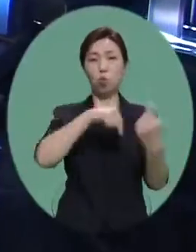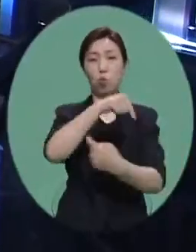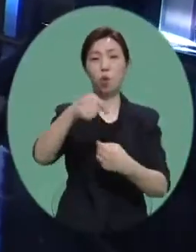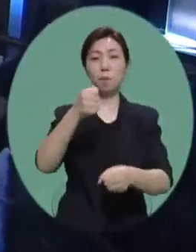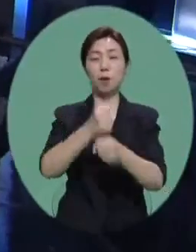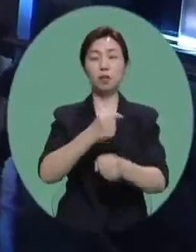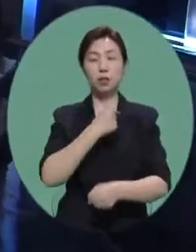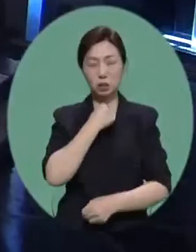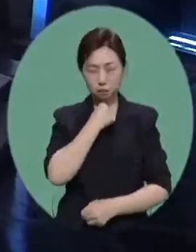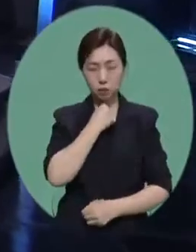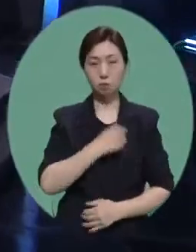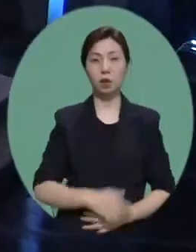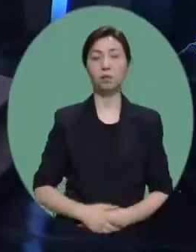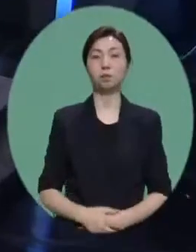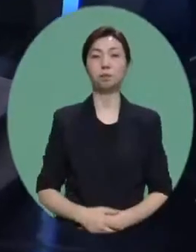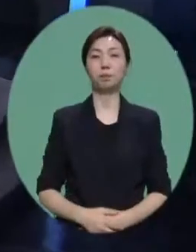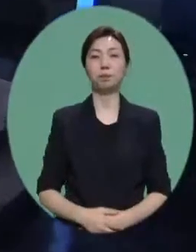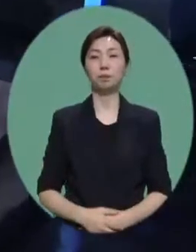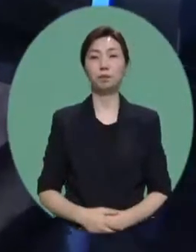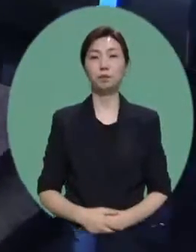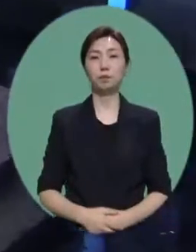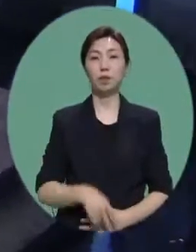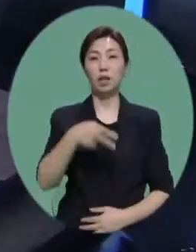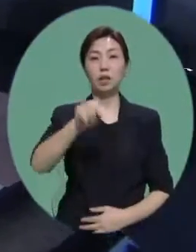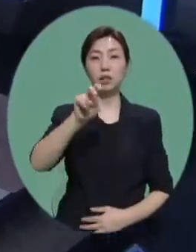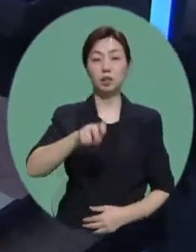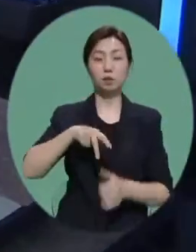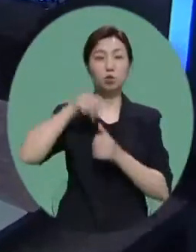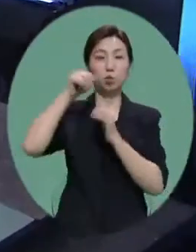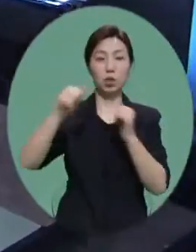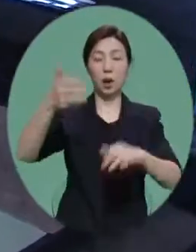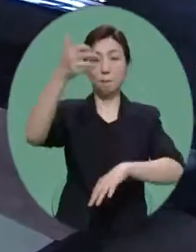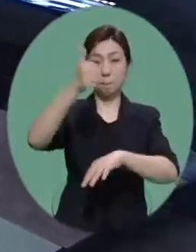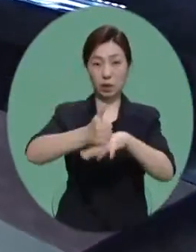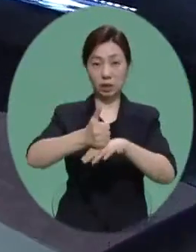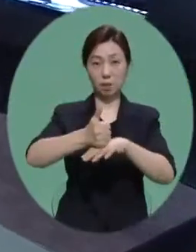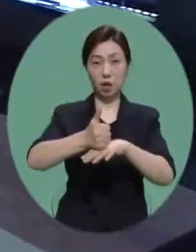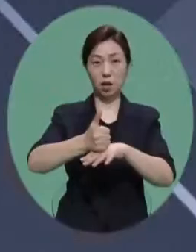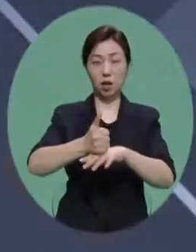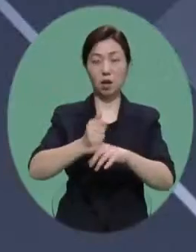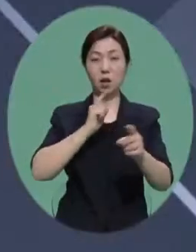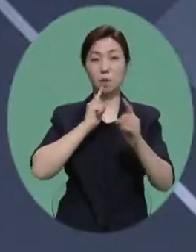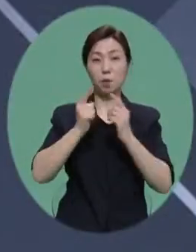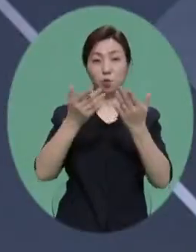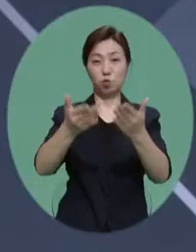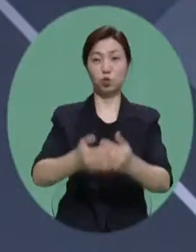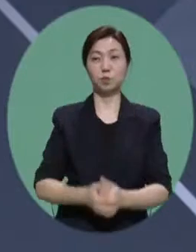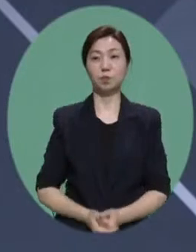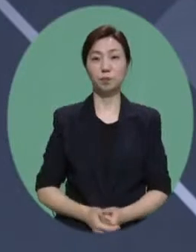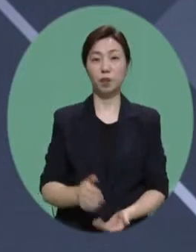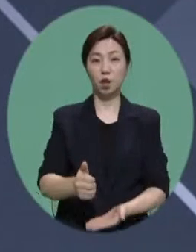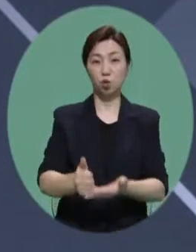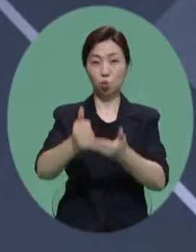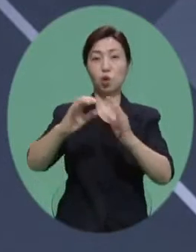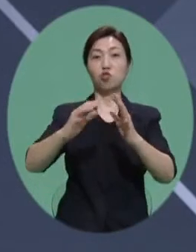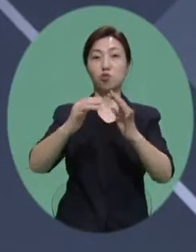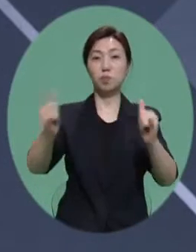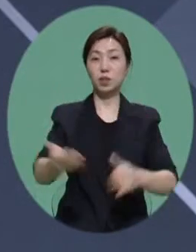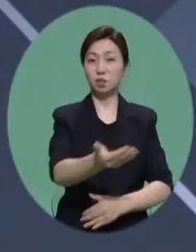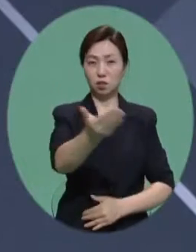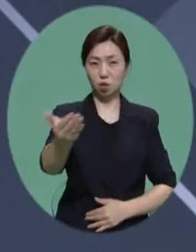이어서 정의당 심상정 후보의 마지막 tv 토론 에 마무리 발언 느꼈습니다 존경하는 국민